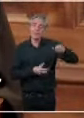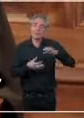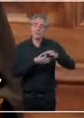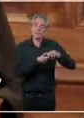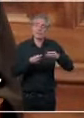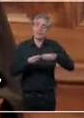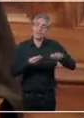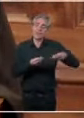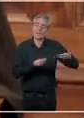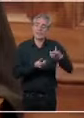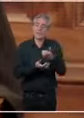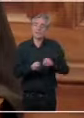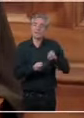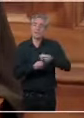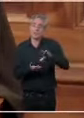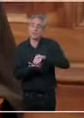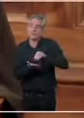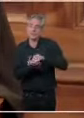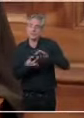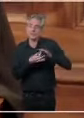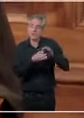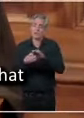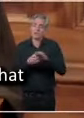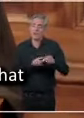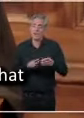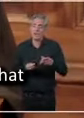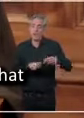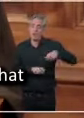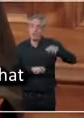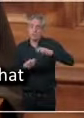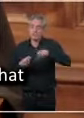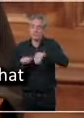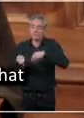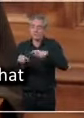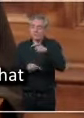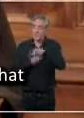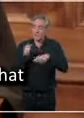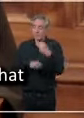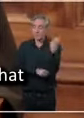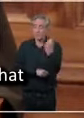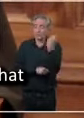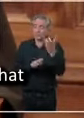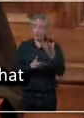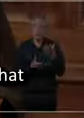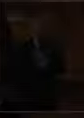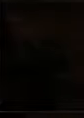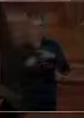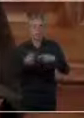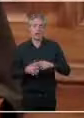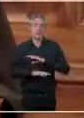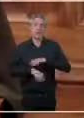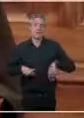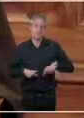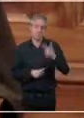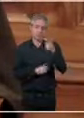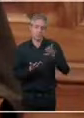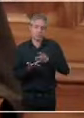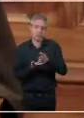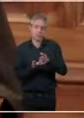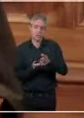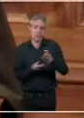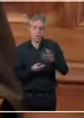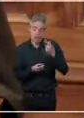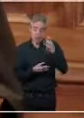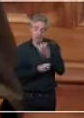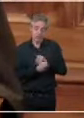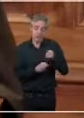création de cantines solidaires, livraison de courses à des personnes isolées ou encore création de groupements d'achat pour faire baisser les prix. 2 projets qui visent à construire